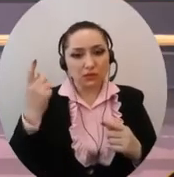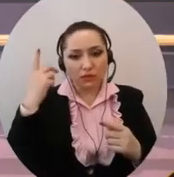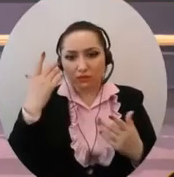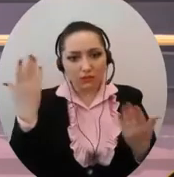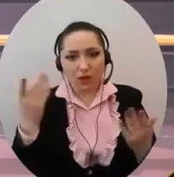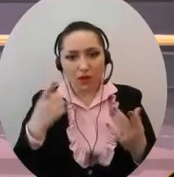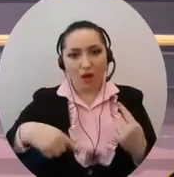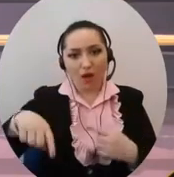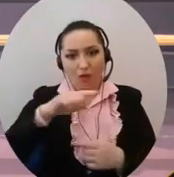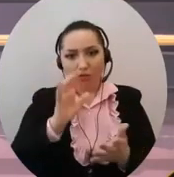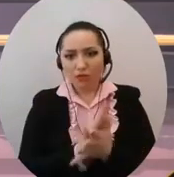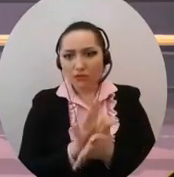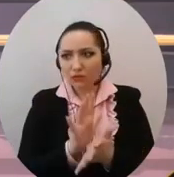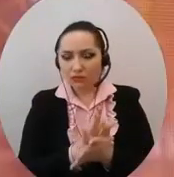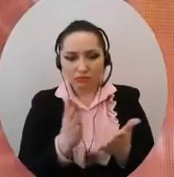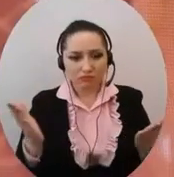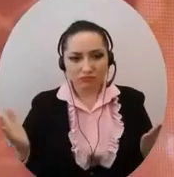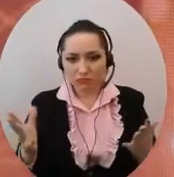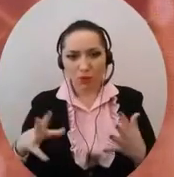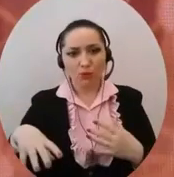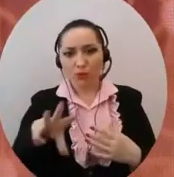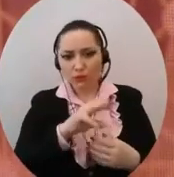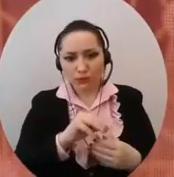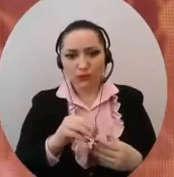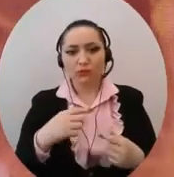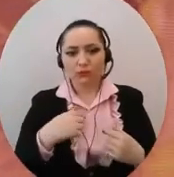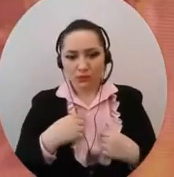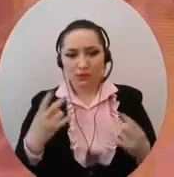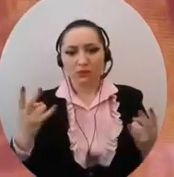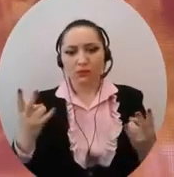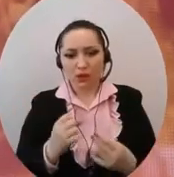загрязненная, у нас у всех нам нужны антиоксиданты.